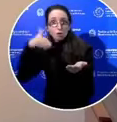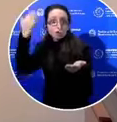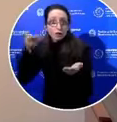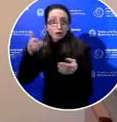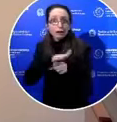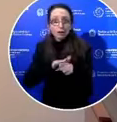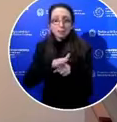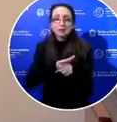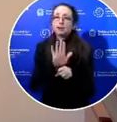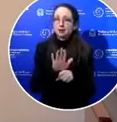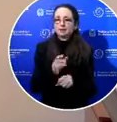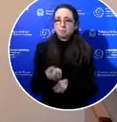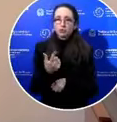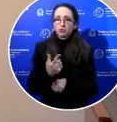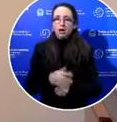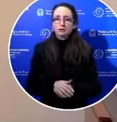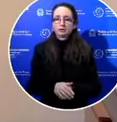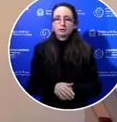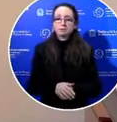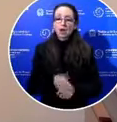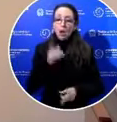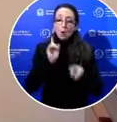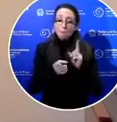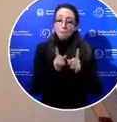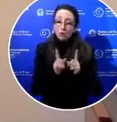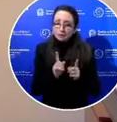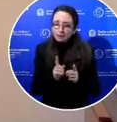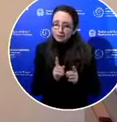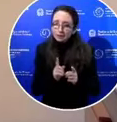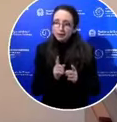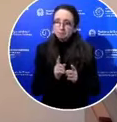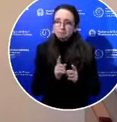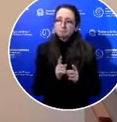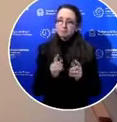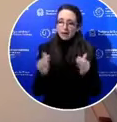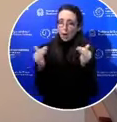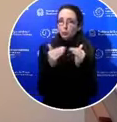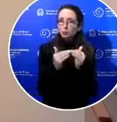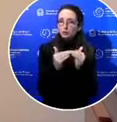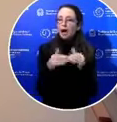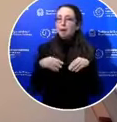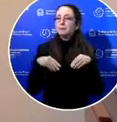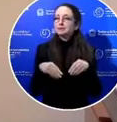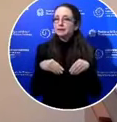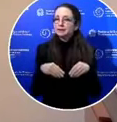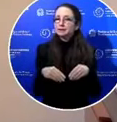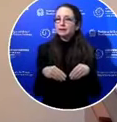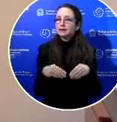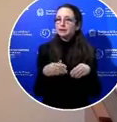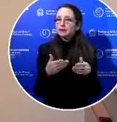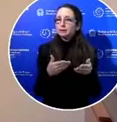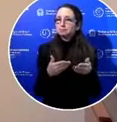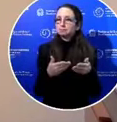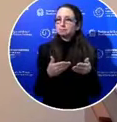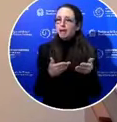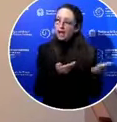parte costitutiva. Nelle politiche per l'equità sono presenti azioni funzionali all'attuazione di questo